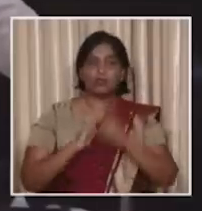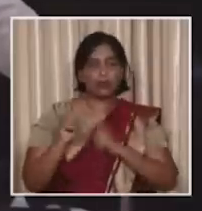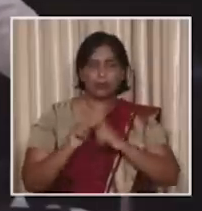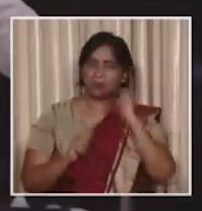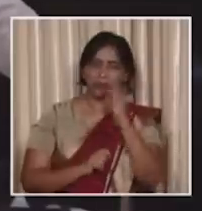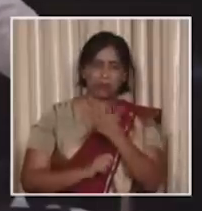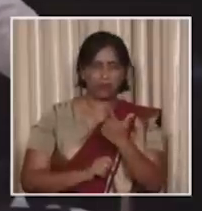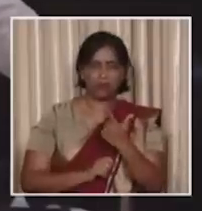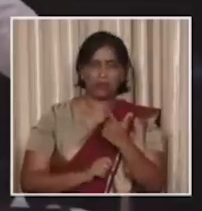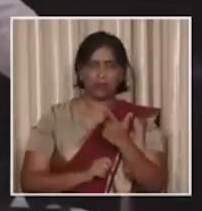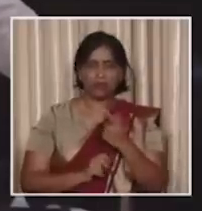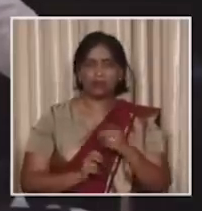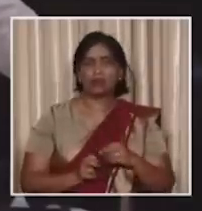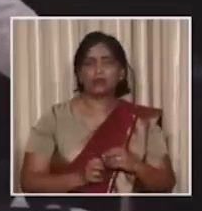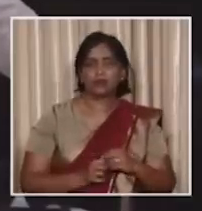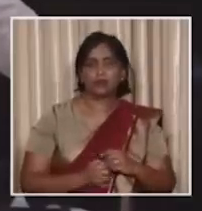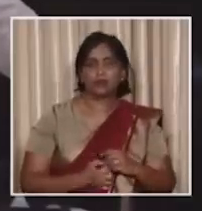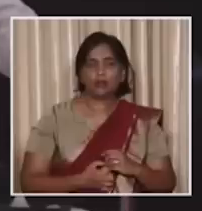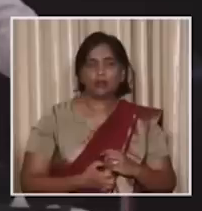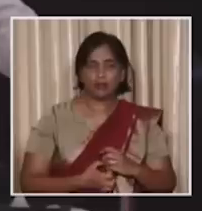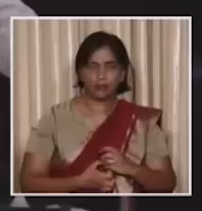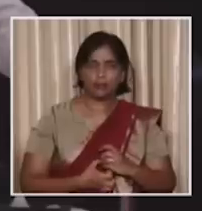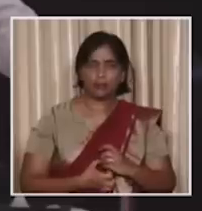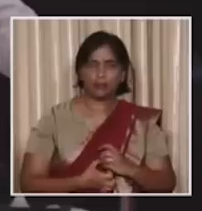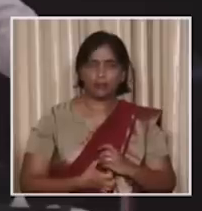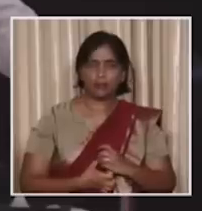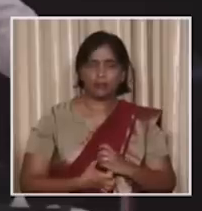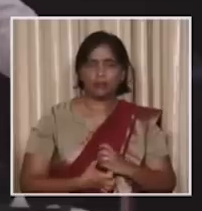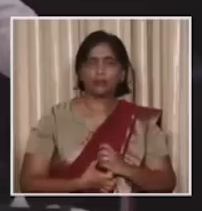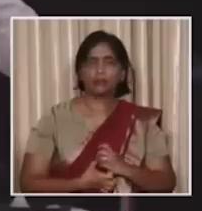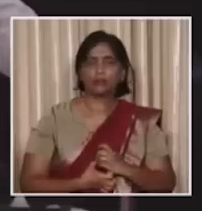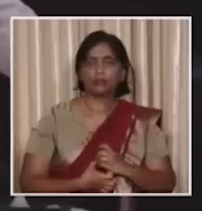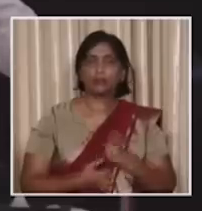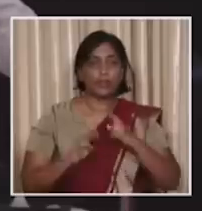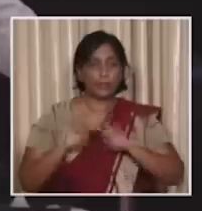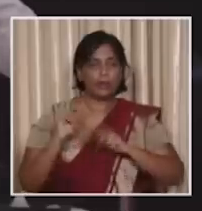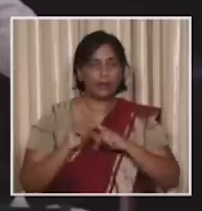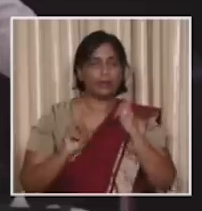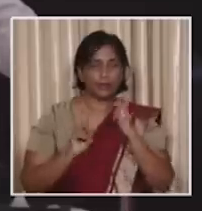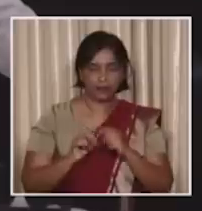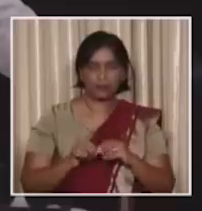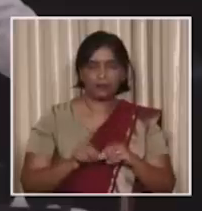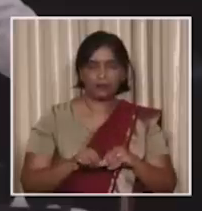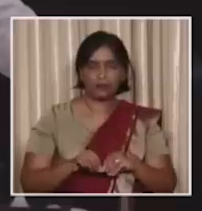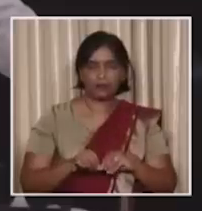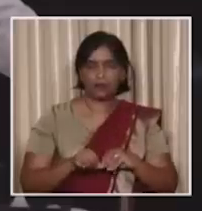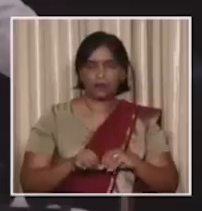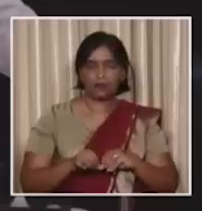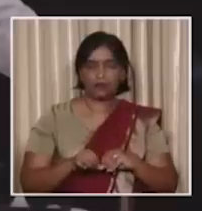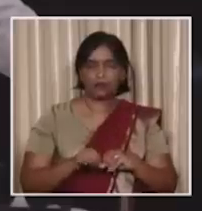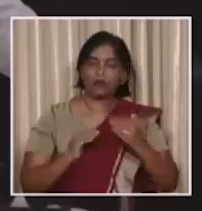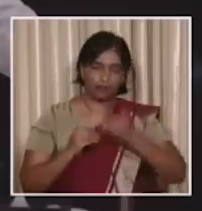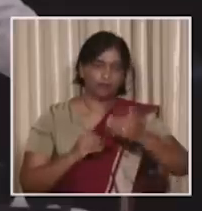ඔව් ජනවාරි මාසෙ ඉඳන් තියෙන හිගිය තිබෙනවනේ. දැන් හිගිය ගෙවන්න ඕනා. හිගිය ගෙවන්න ඕනේ පෙබරවාරි. හැබැයි ඊට පස්සෙත් දැන් ප්‍රෝග්‍රෑම් එක ඉස්සරහට යන්න ඕනනේ.